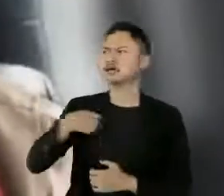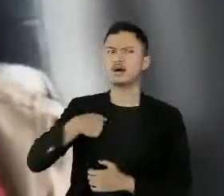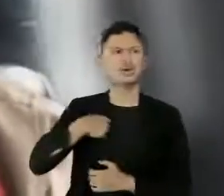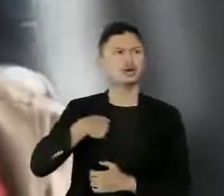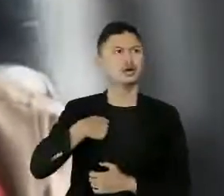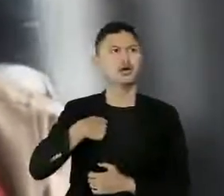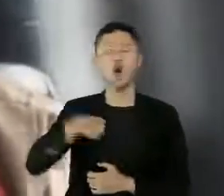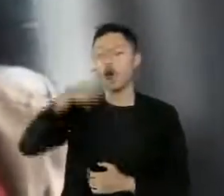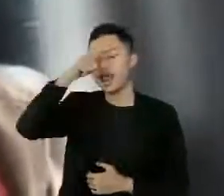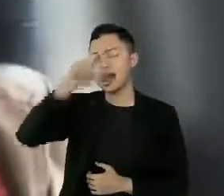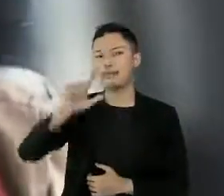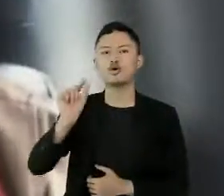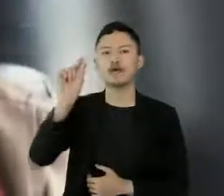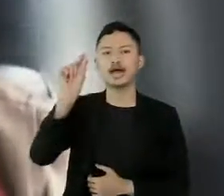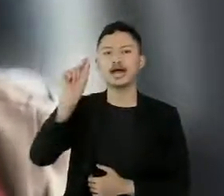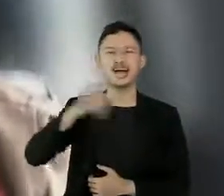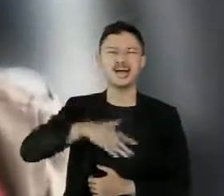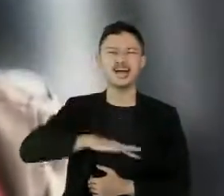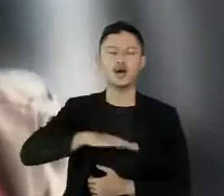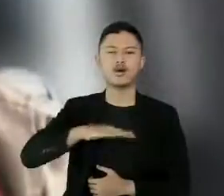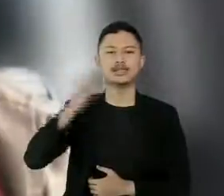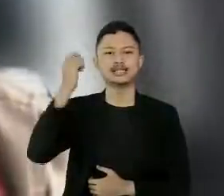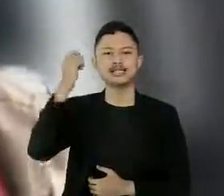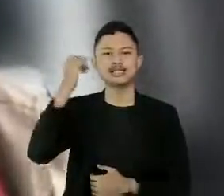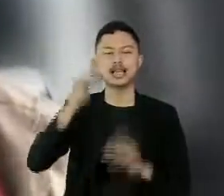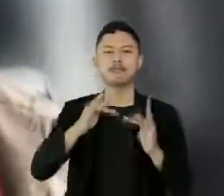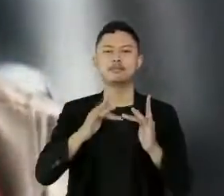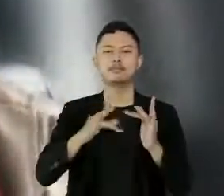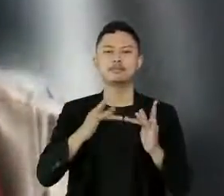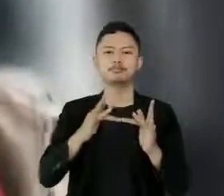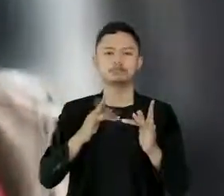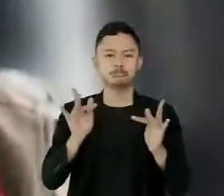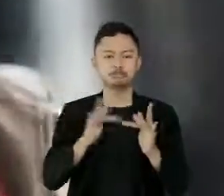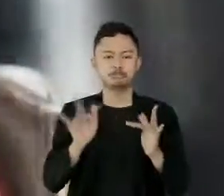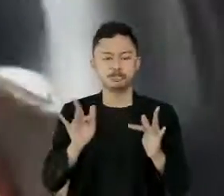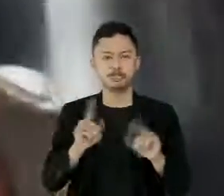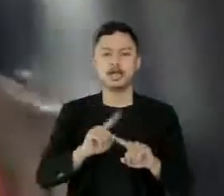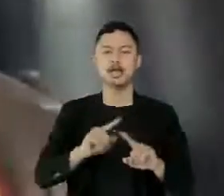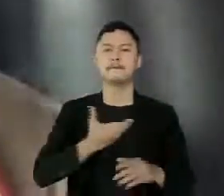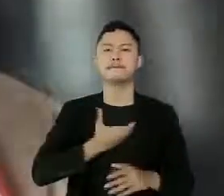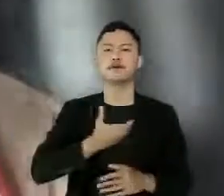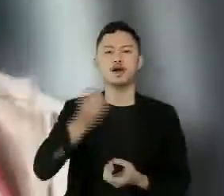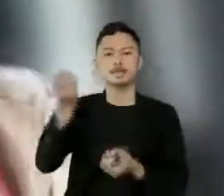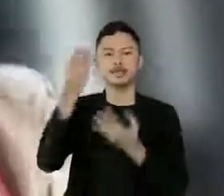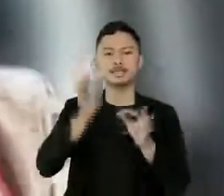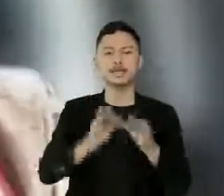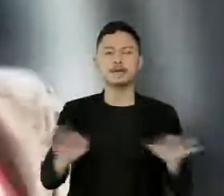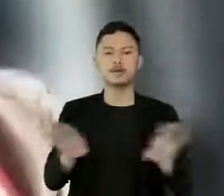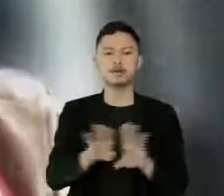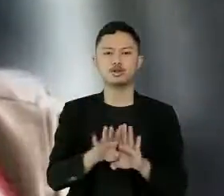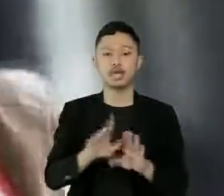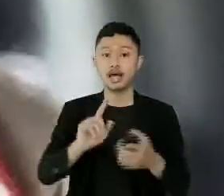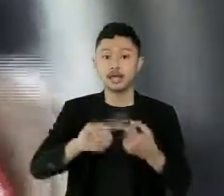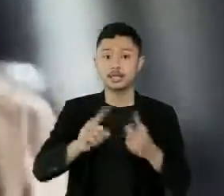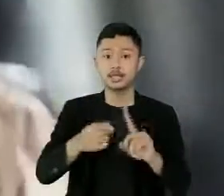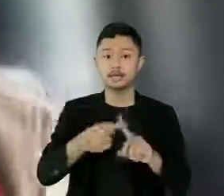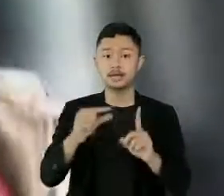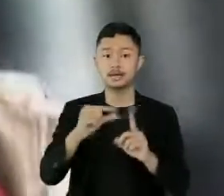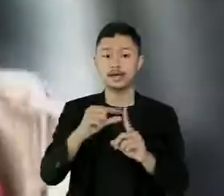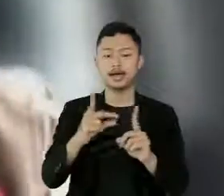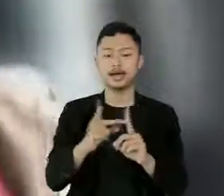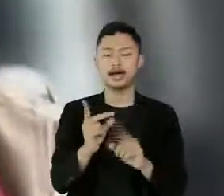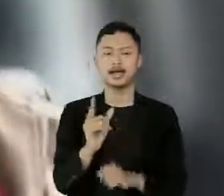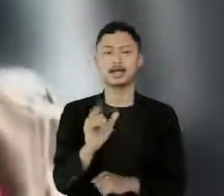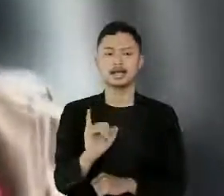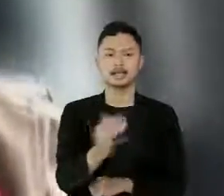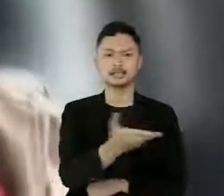Utara, takut sinyalnya putus lagi, tapi saya ingin menitipkan pesan untuk teman-teman PHRI. Kebetulan